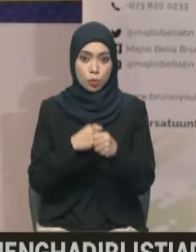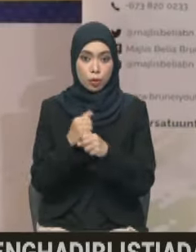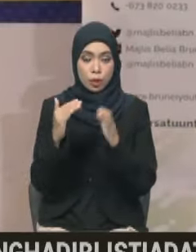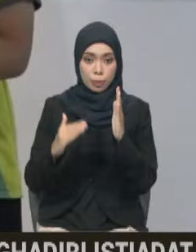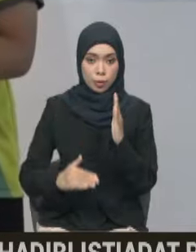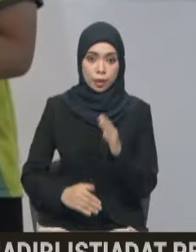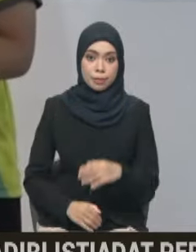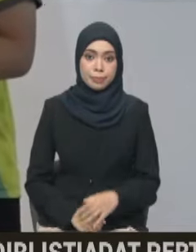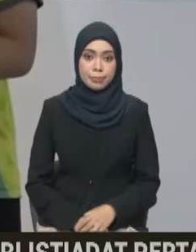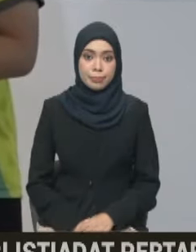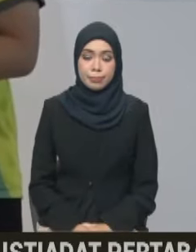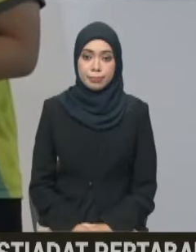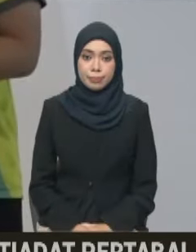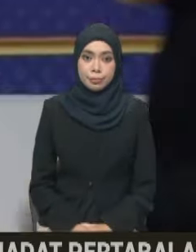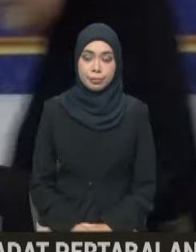untuk menerima seluruh hadara.